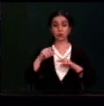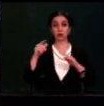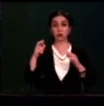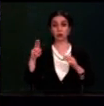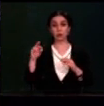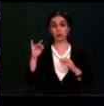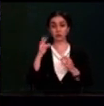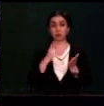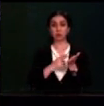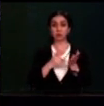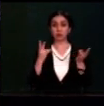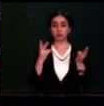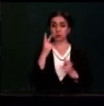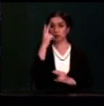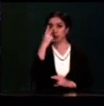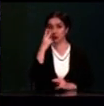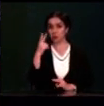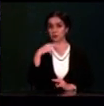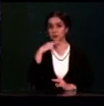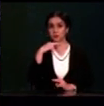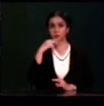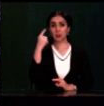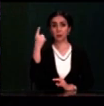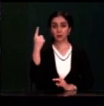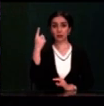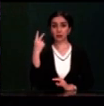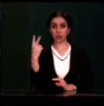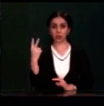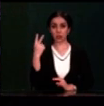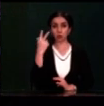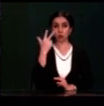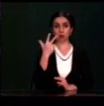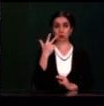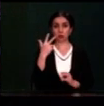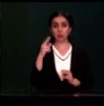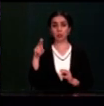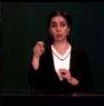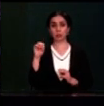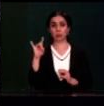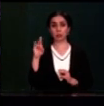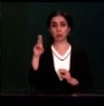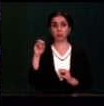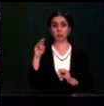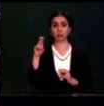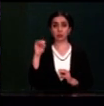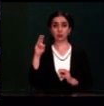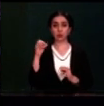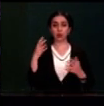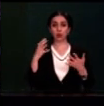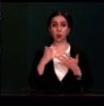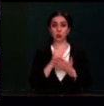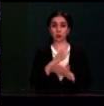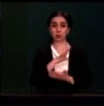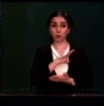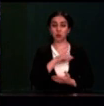ekanligini isbotlashimiz kerak. Ahamiyat berdingizmi? Demak, 1, 2, 3 ta perpendikulyar chiziqlarimiz hosil bo'ldi.